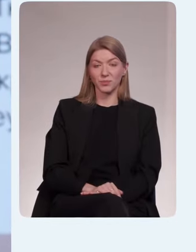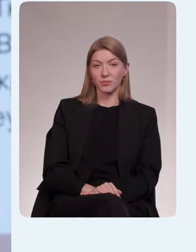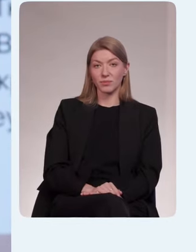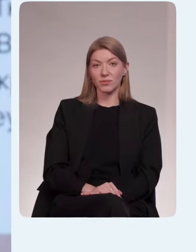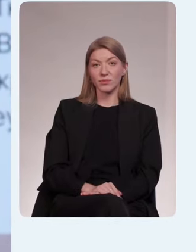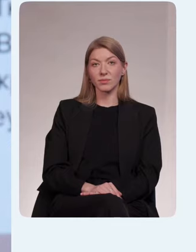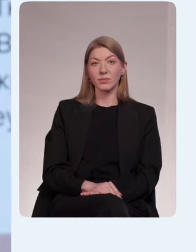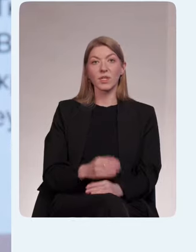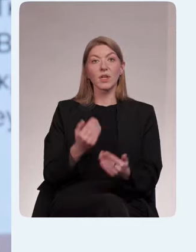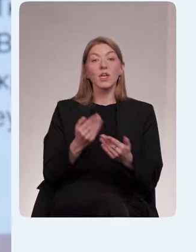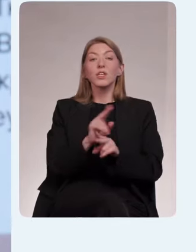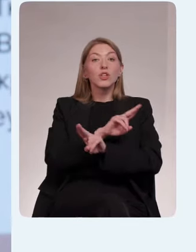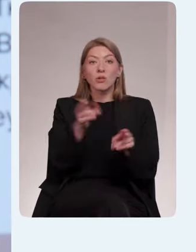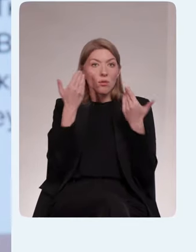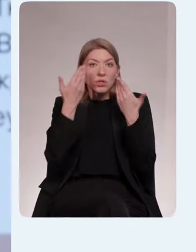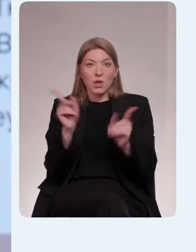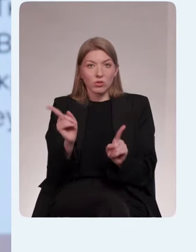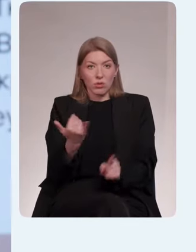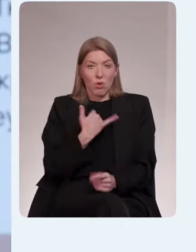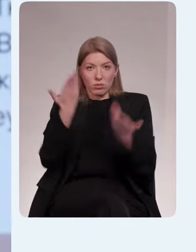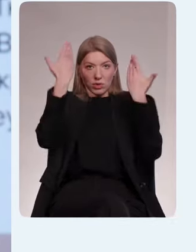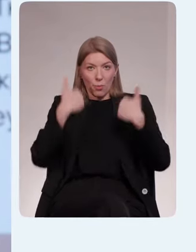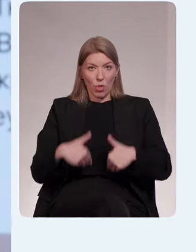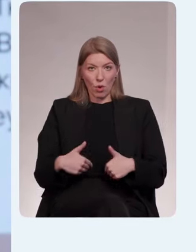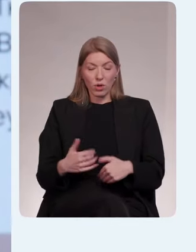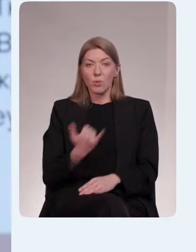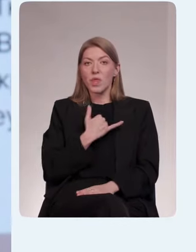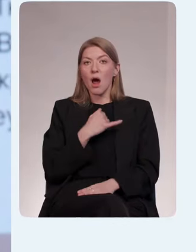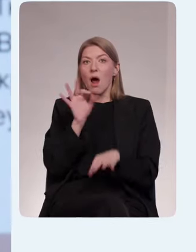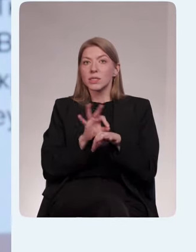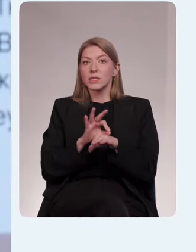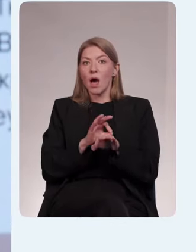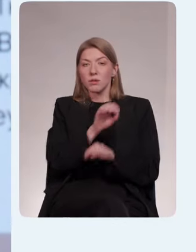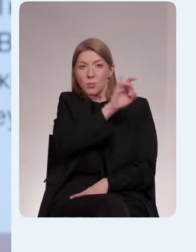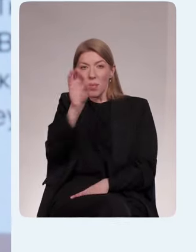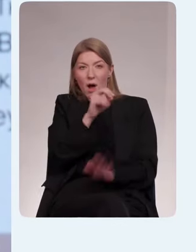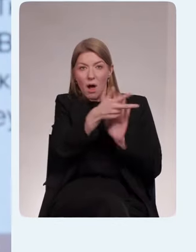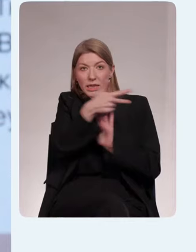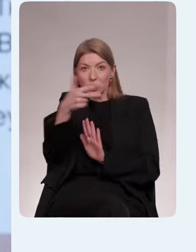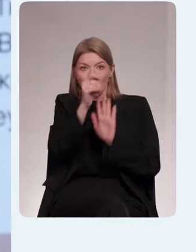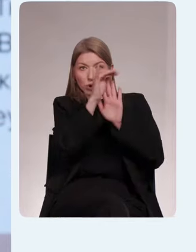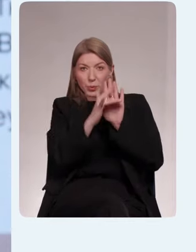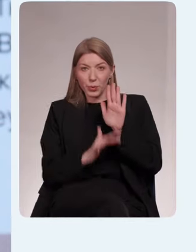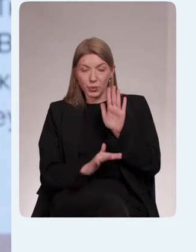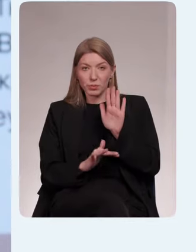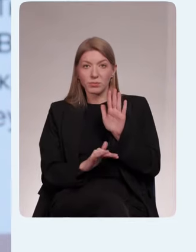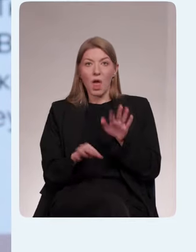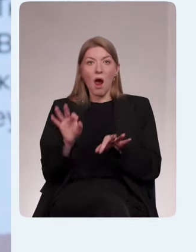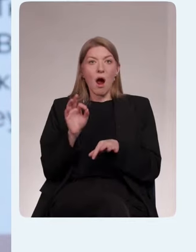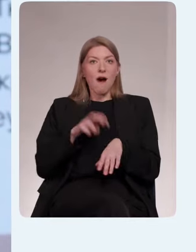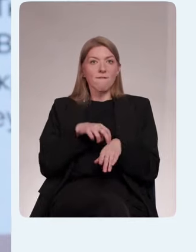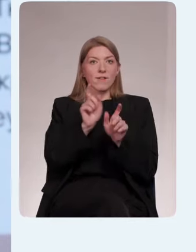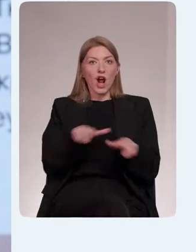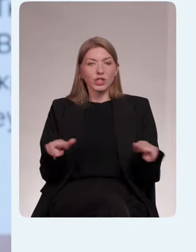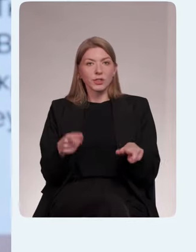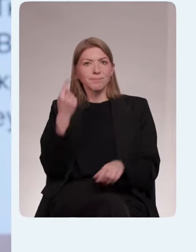И никто не в курсе, что со мной. У меня диагноз на три строчки. Как будто врачи такие: «Так,